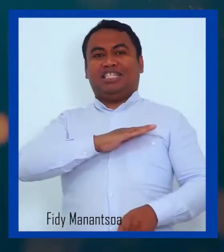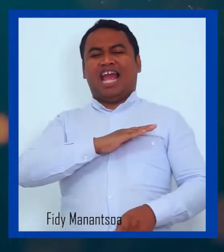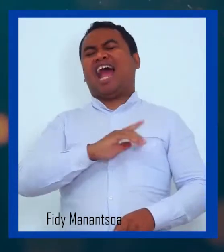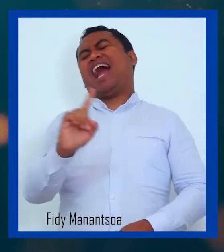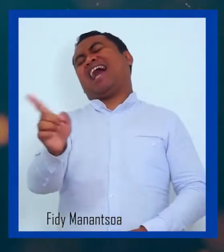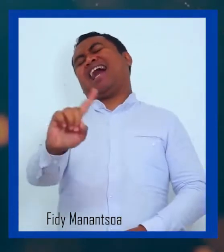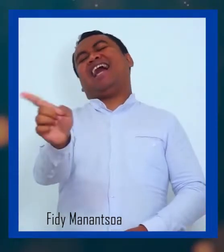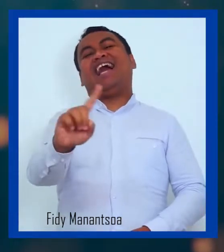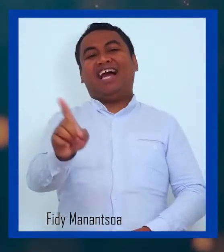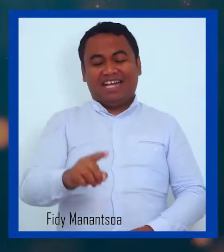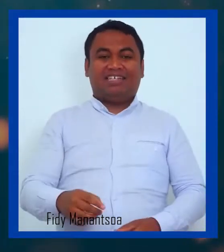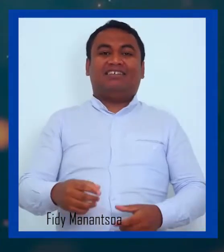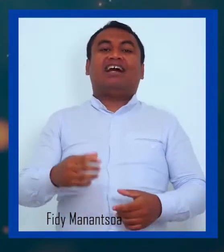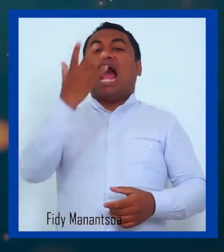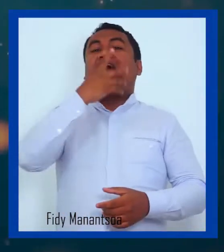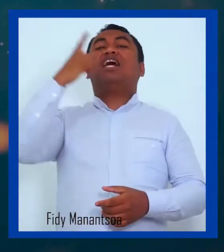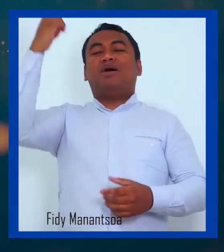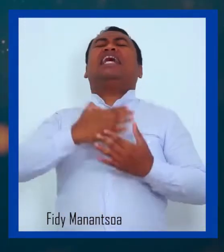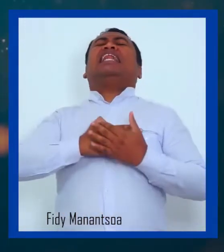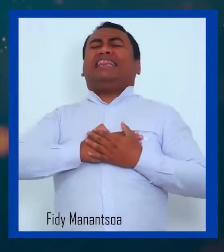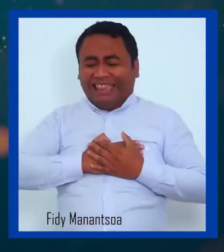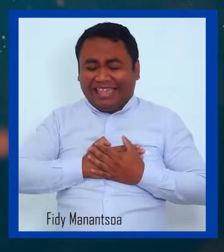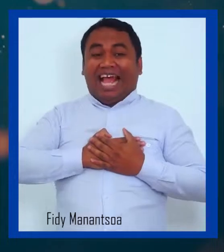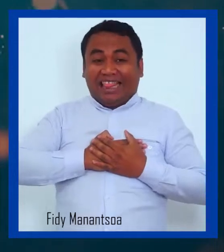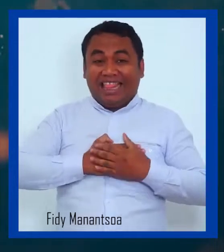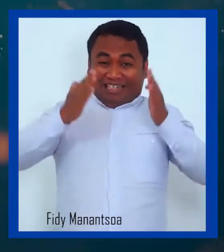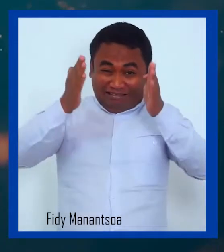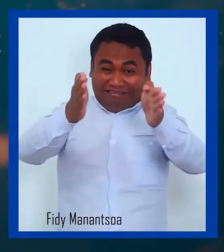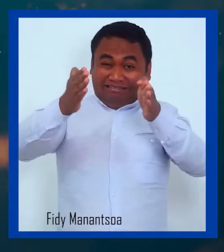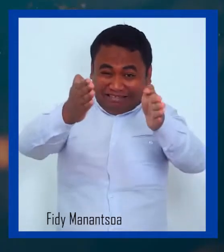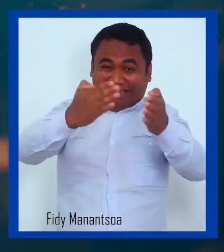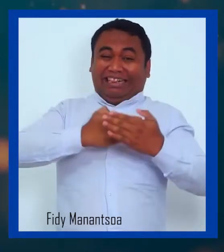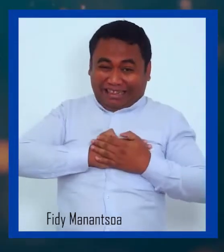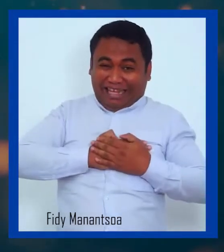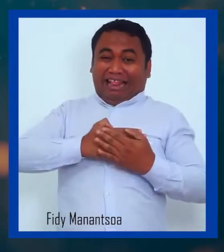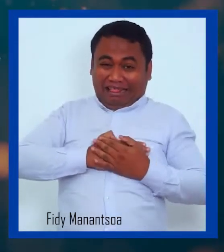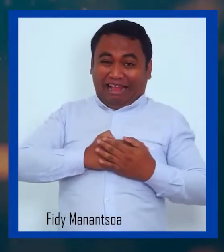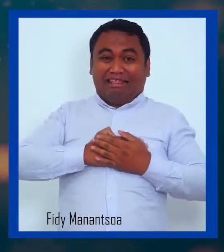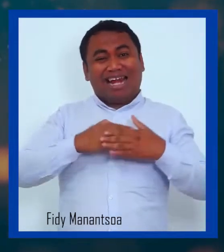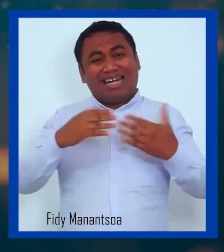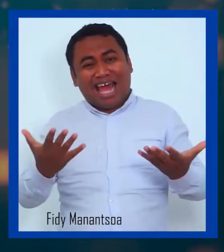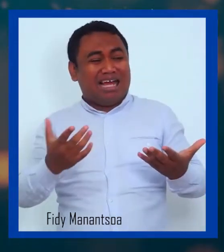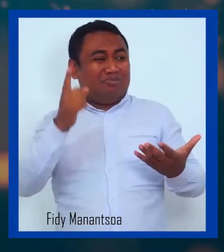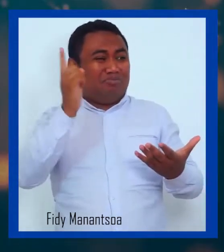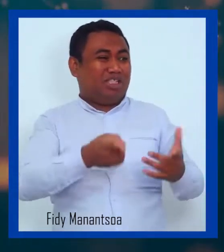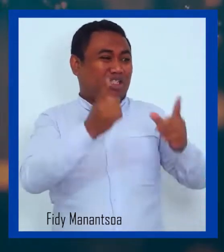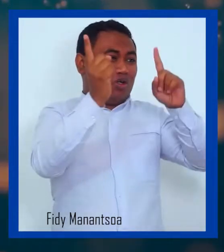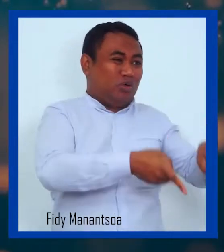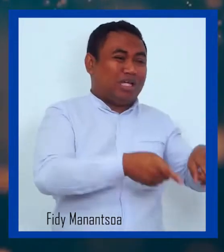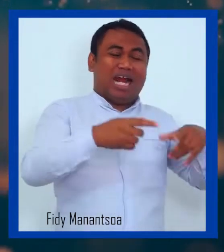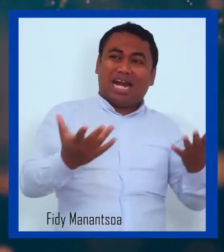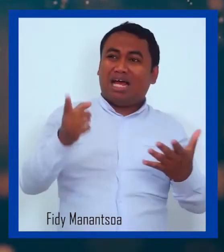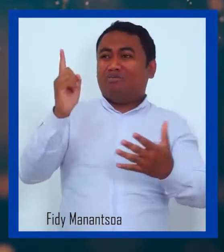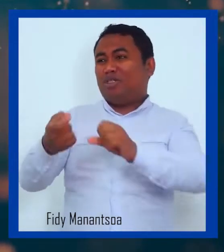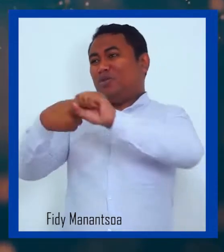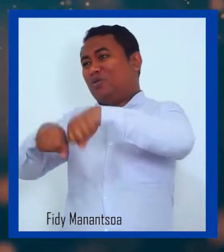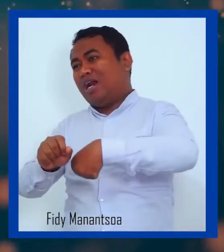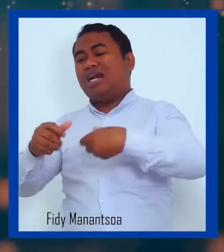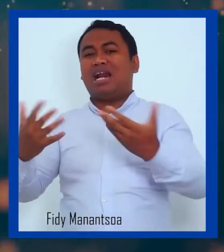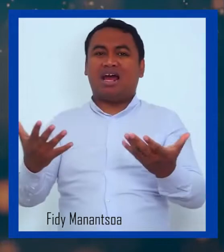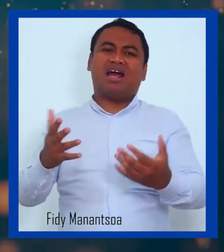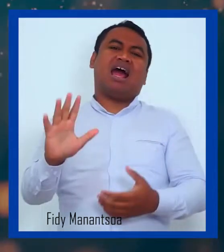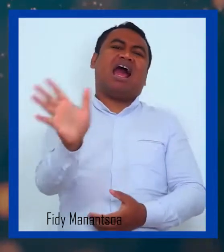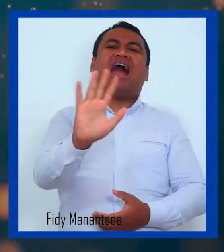na inona mitranga, na inona miseho, na inona miseho eo amin'ny fiainanao dia mipetraka foana ny fitiavan'Andriamanitra anao. Fa tsy